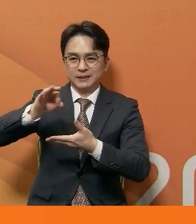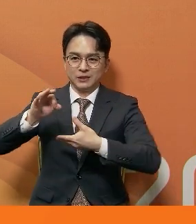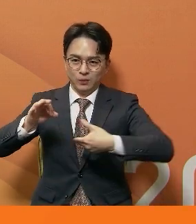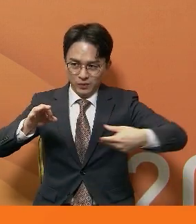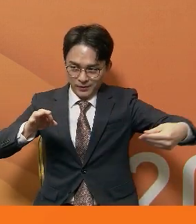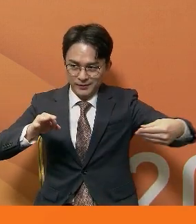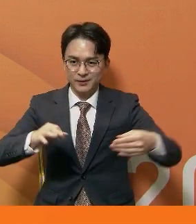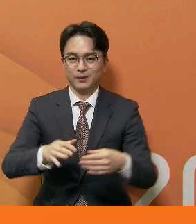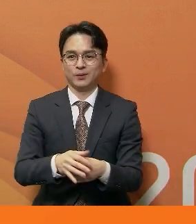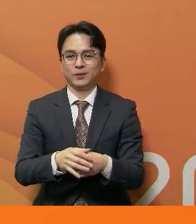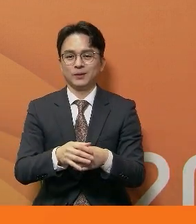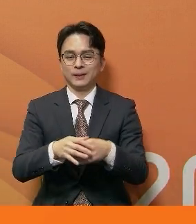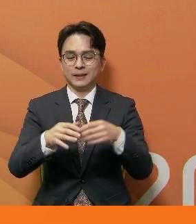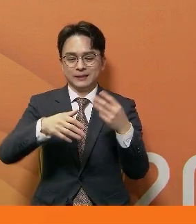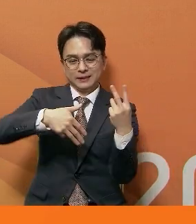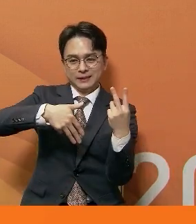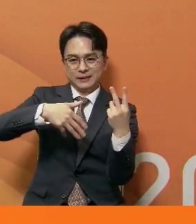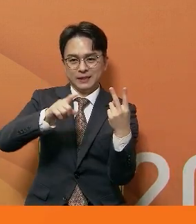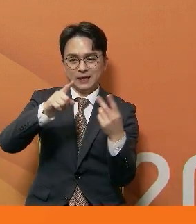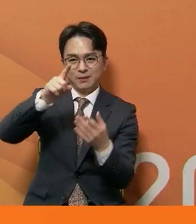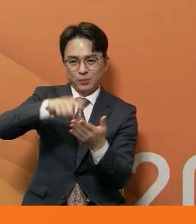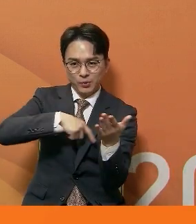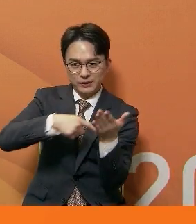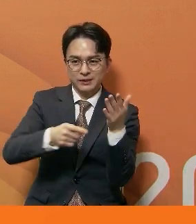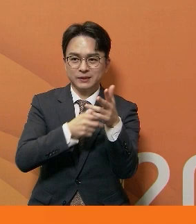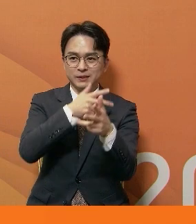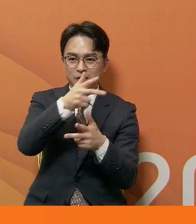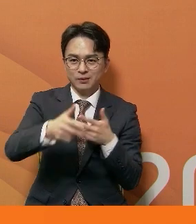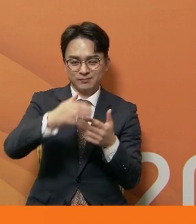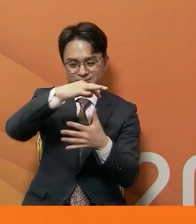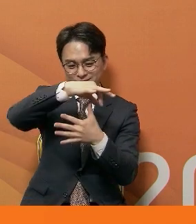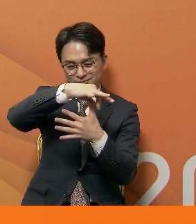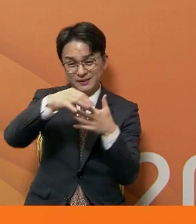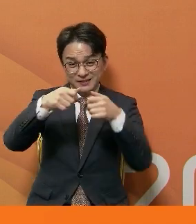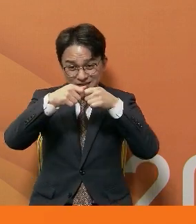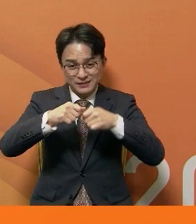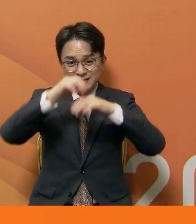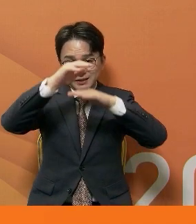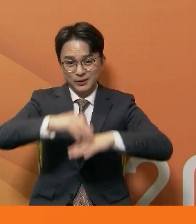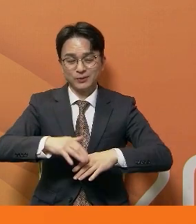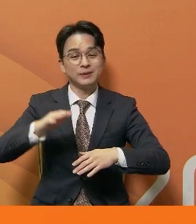이어지는 상세 설명 시간에 자세히 말씀을 드리도록 하겠습니다